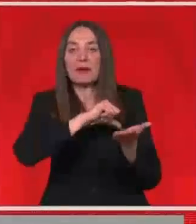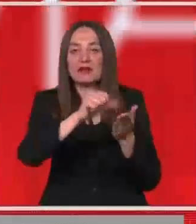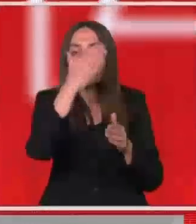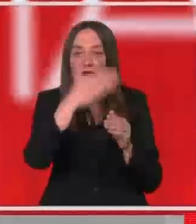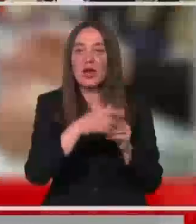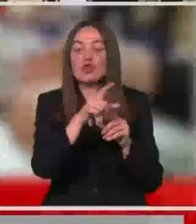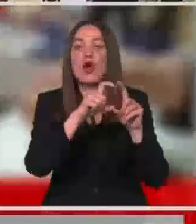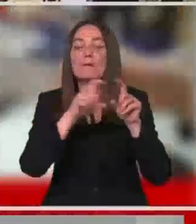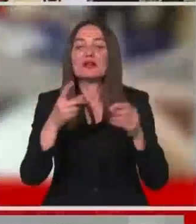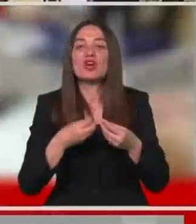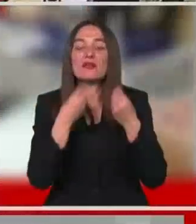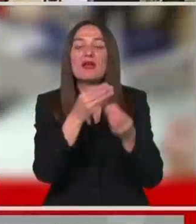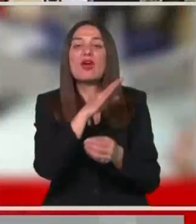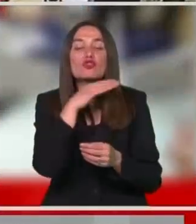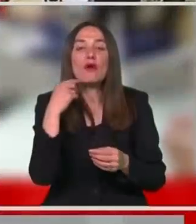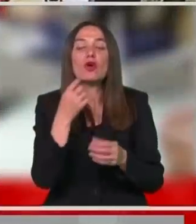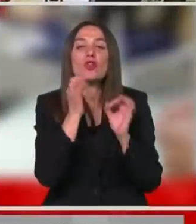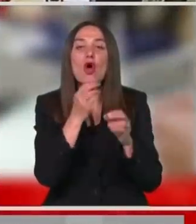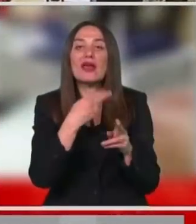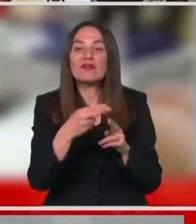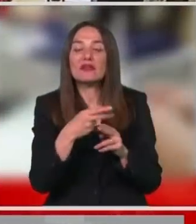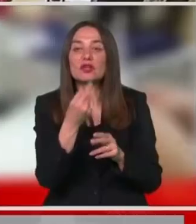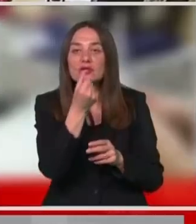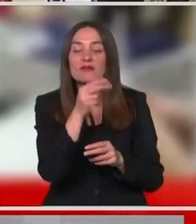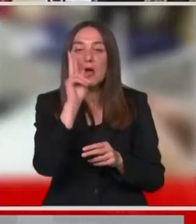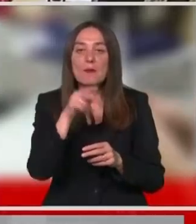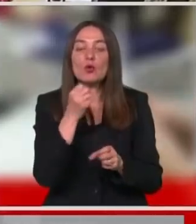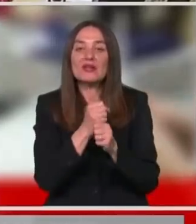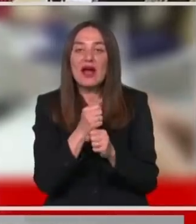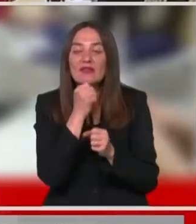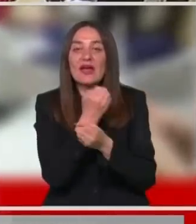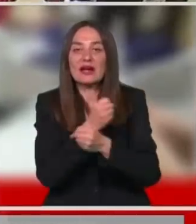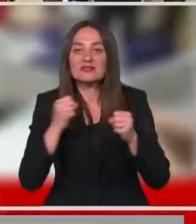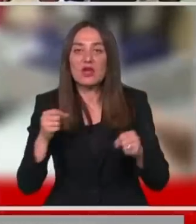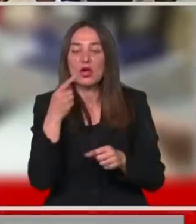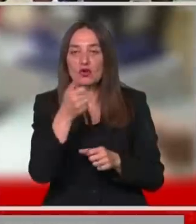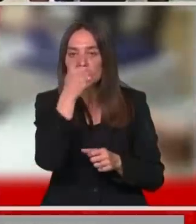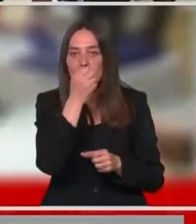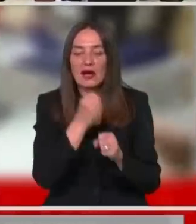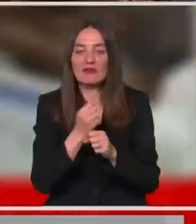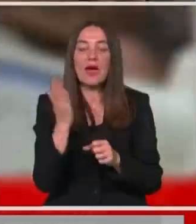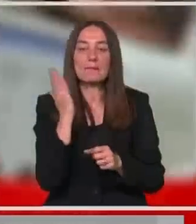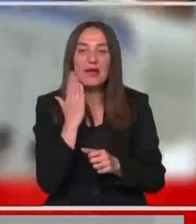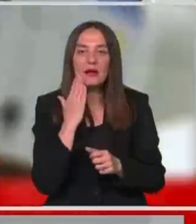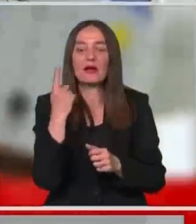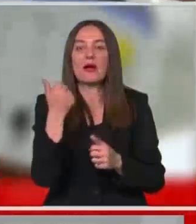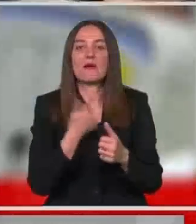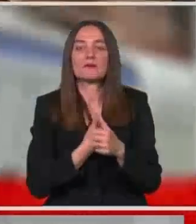to preduzećima daje dovoljnu likvidnost i dovoljan novac da mogu da rade i da se razviju. To ono što radi Amerika, to ono što